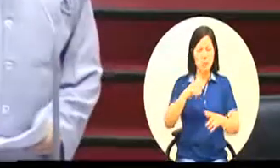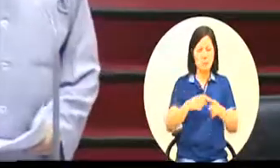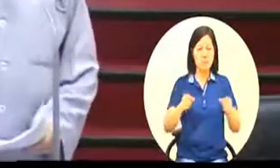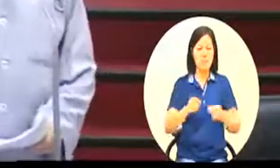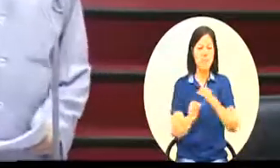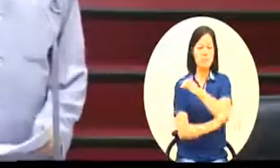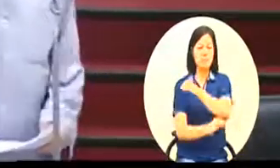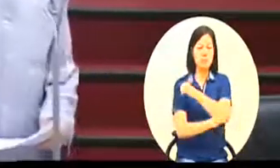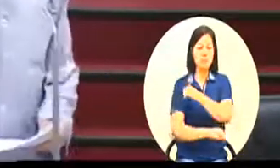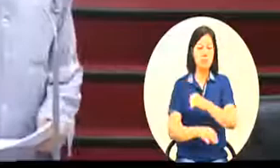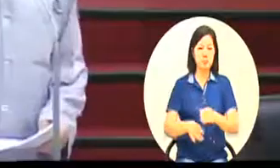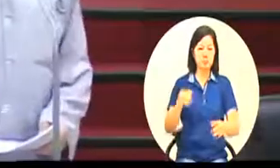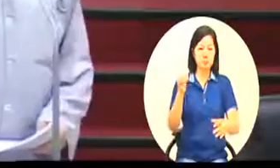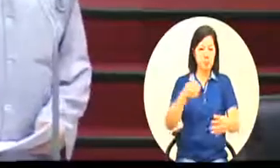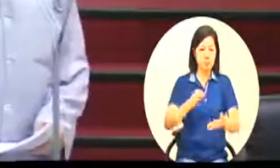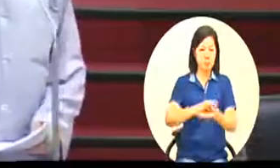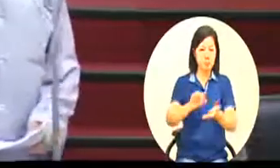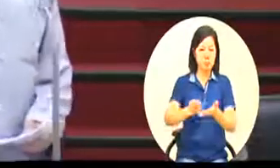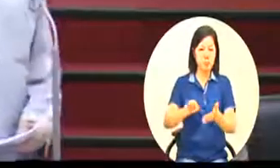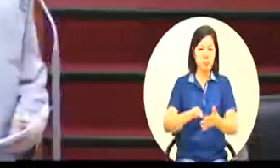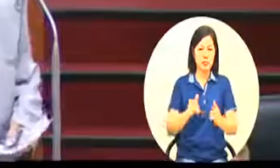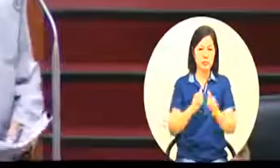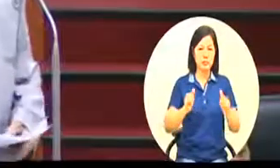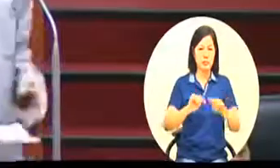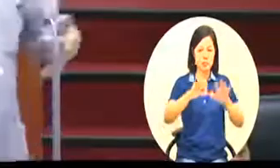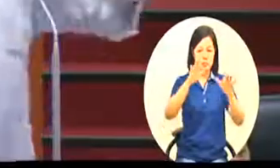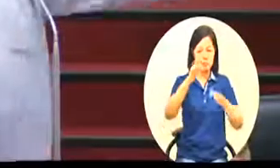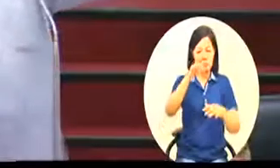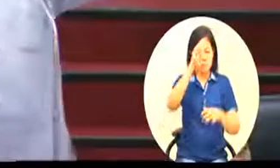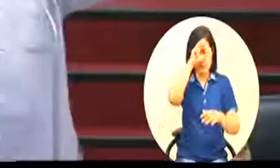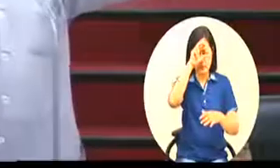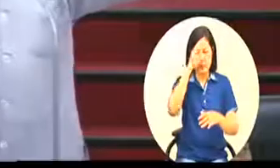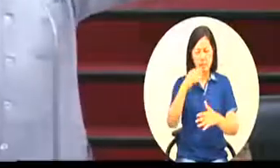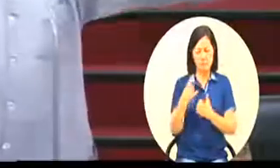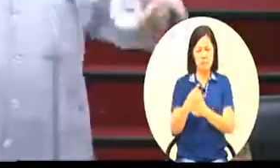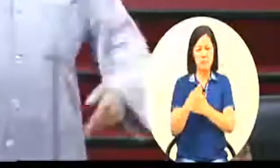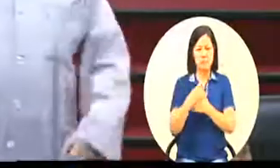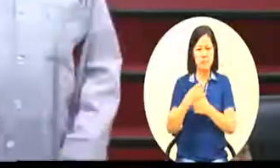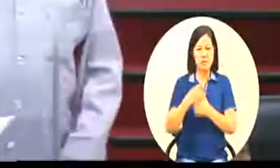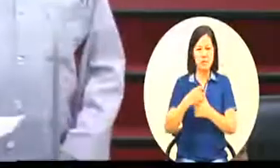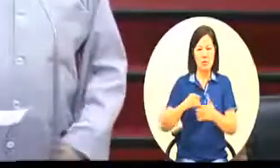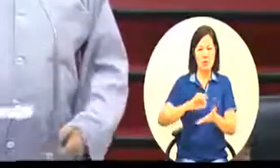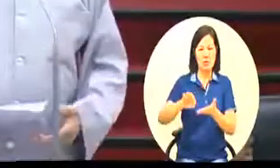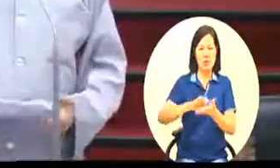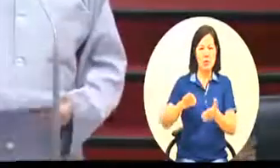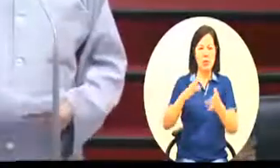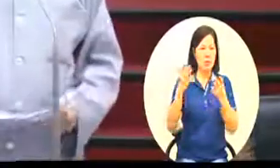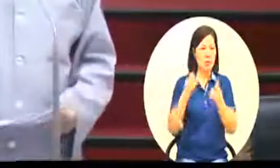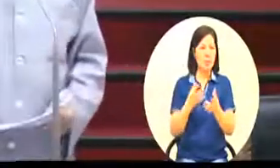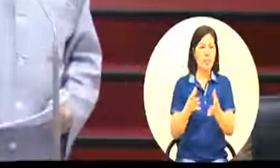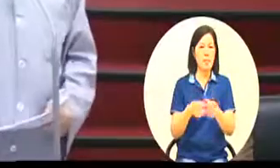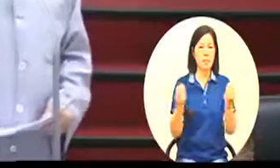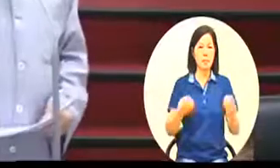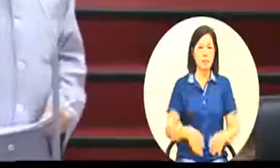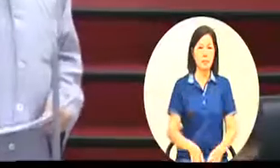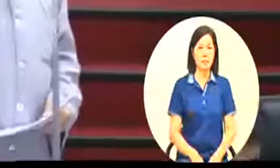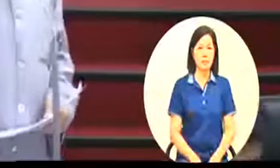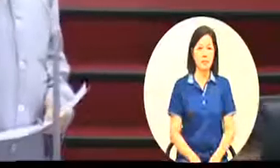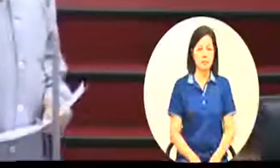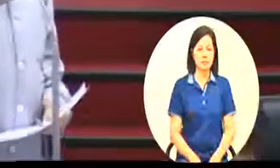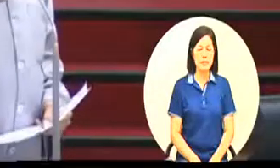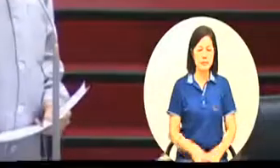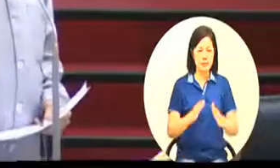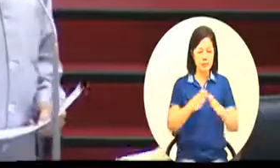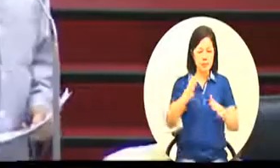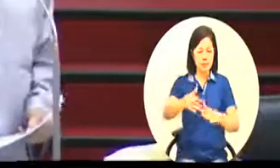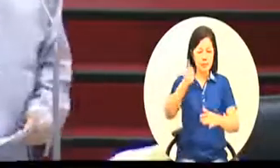钱啦，民进党骗票唔免开半针啦，干那利用阮这些小的就好啊，投票啊咧，请市长甲